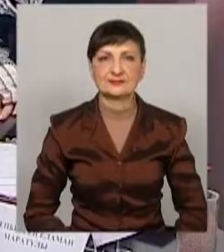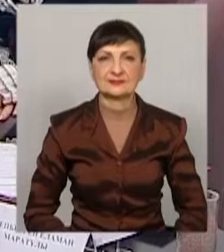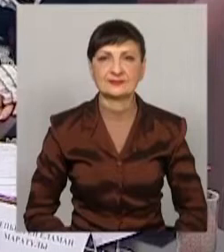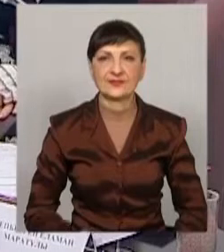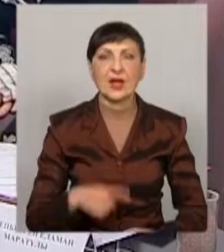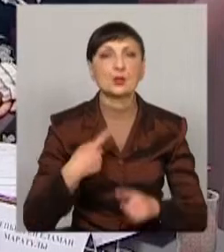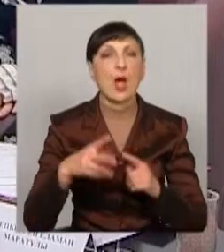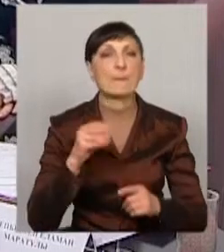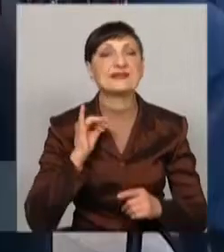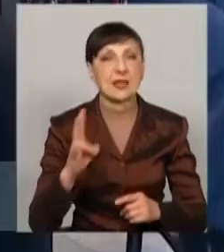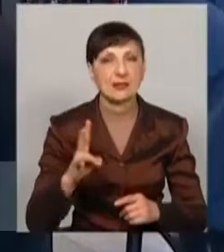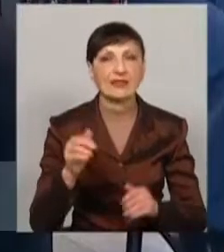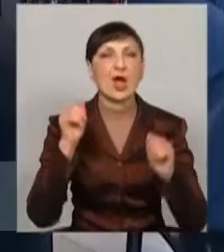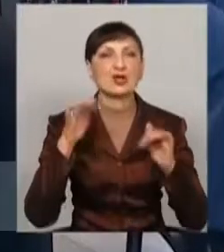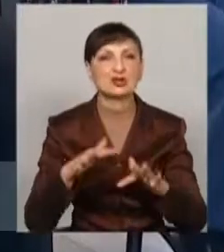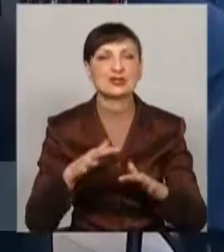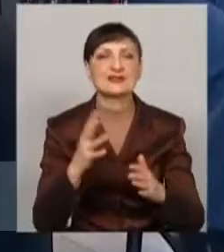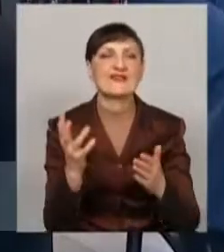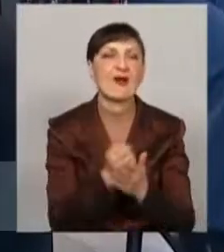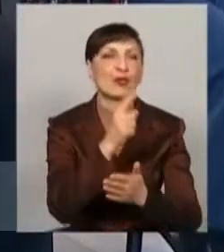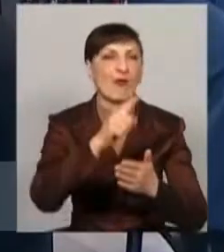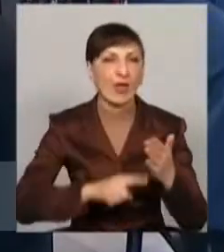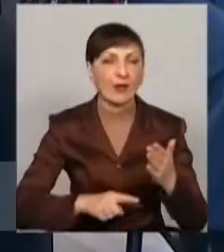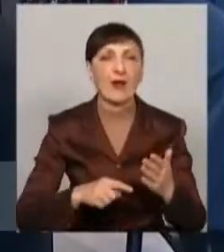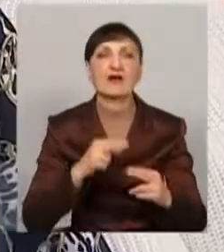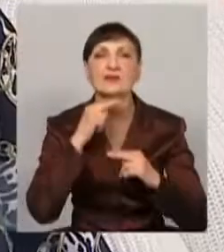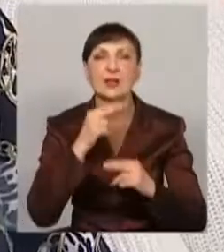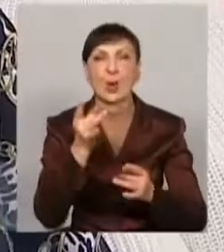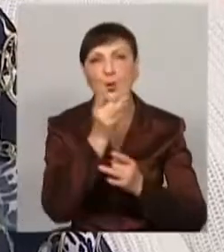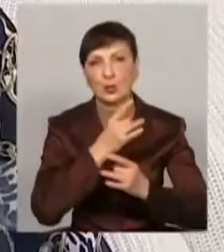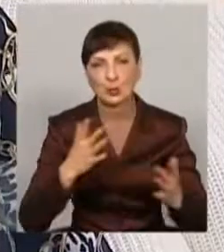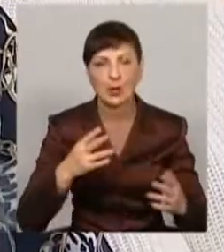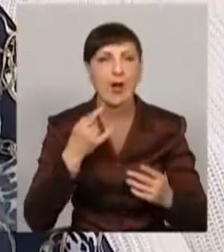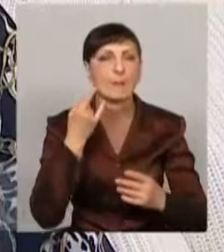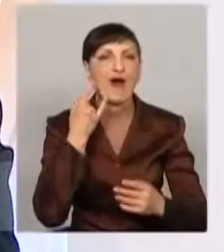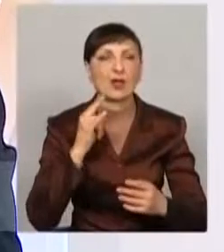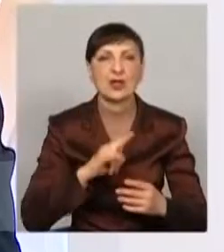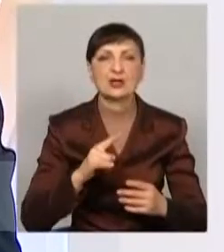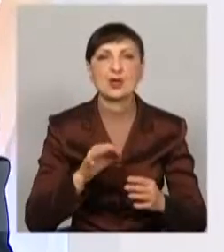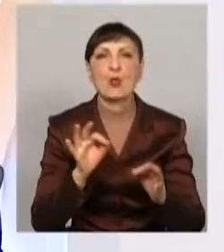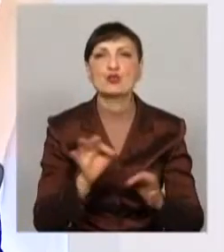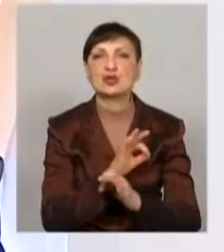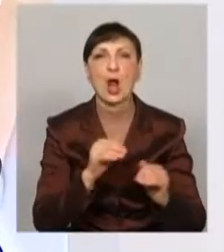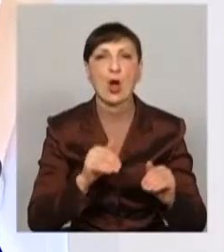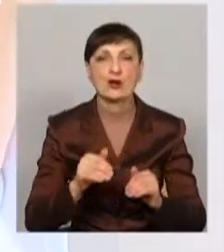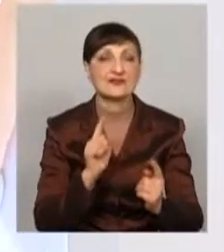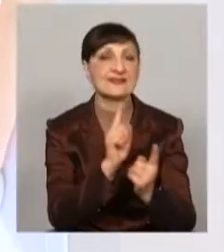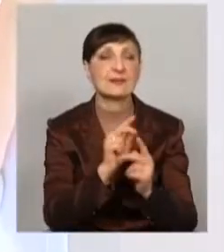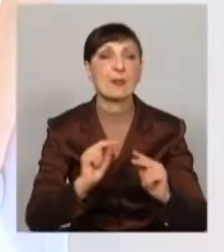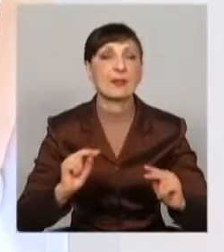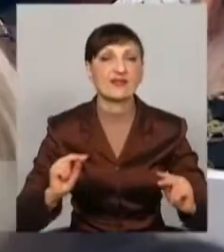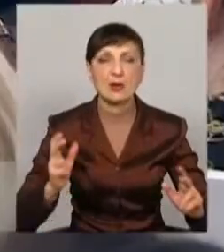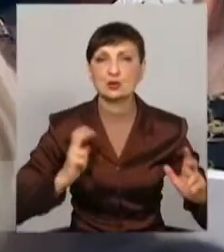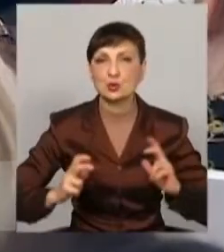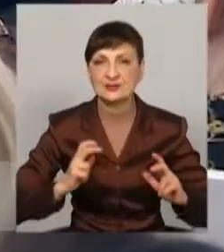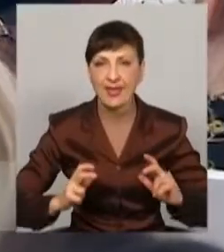Каракат Абден решила завоевывать доверие избирателей, делая упор на культуру. В Павлодарском музыкальном колледже она встретилась с преподавателями и